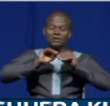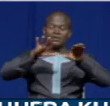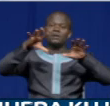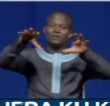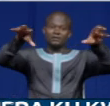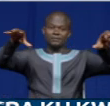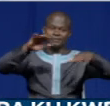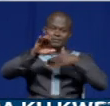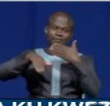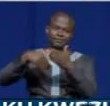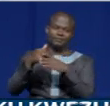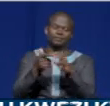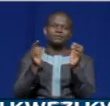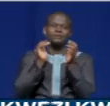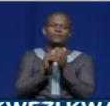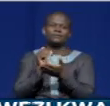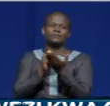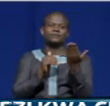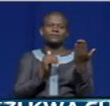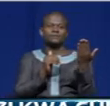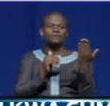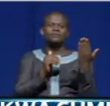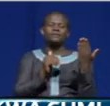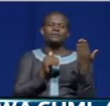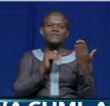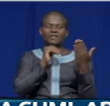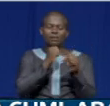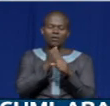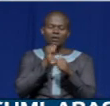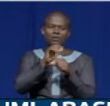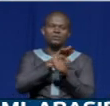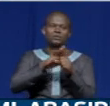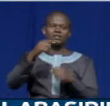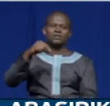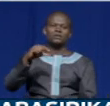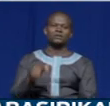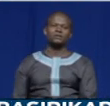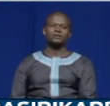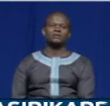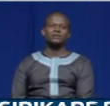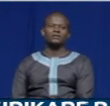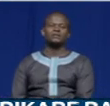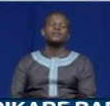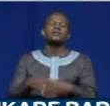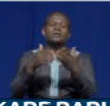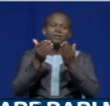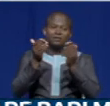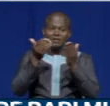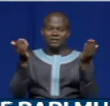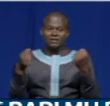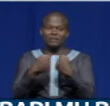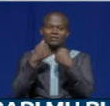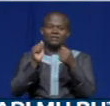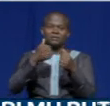hose ndetse bakaba bakora n'itujuje ubuziranenge none watubwira nizihe ingaruka